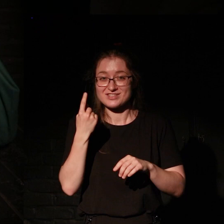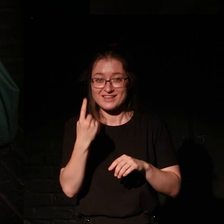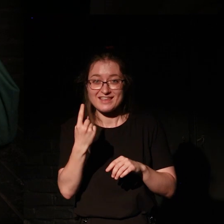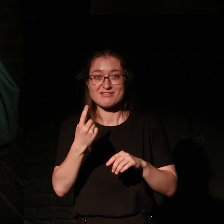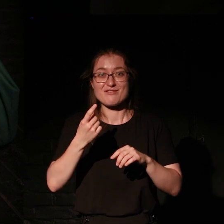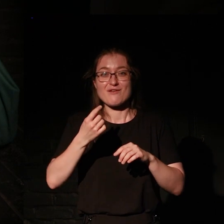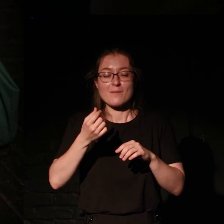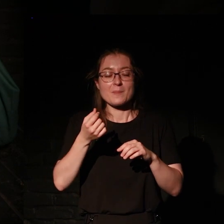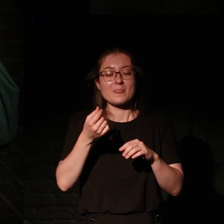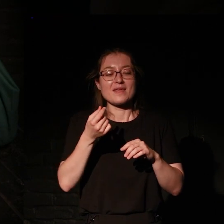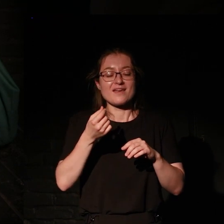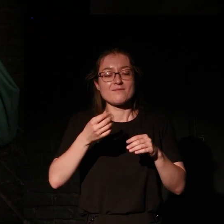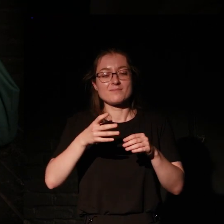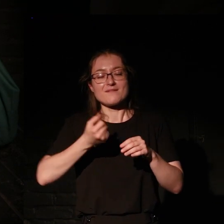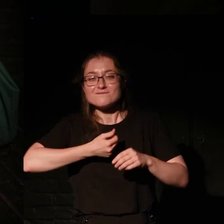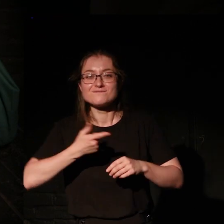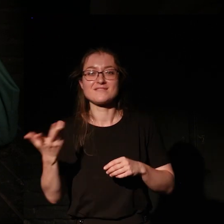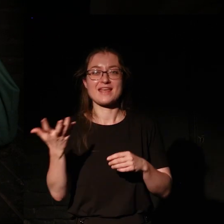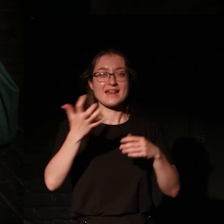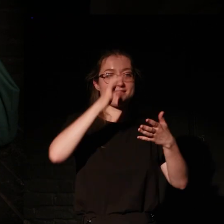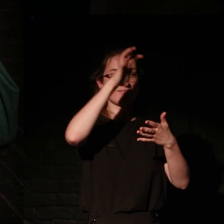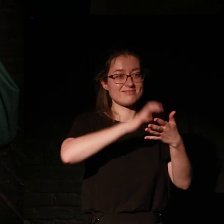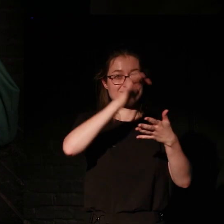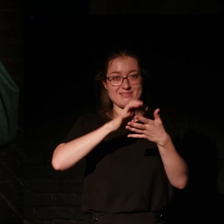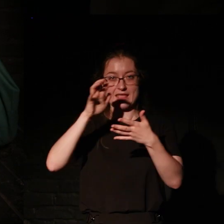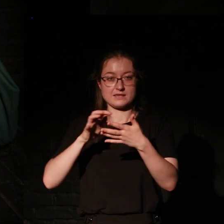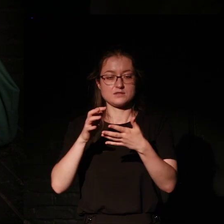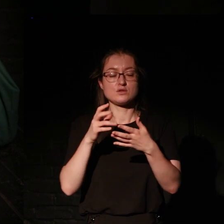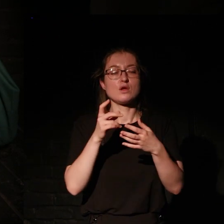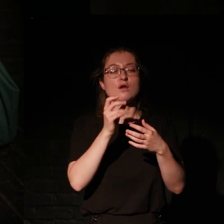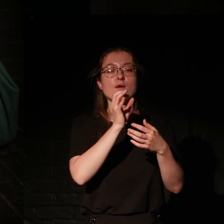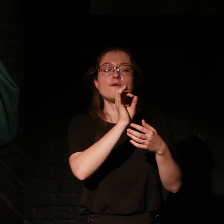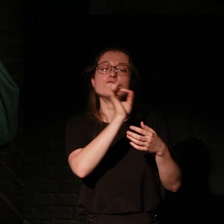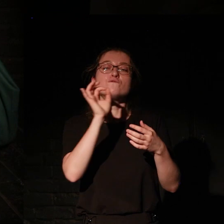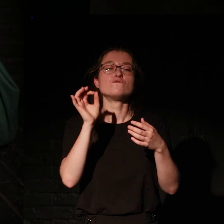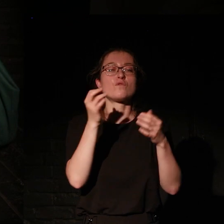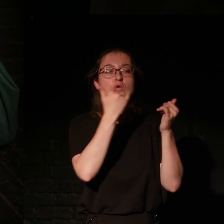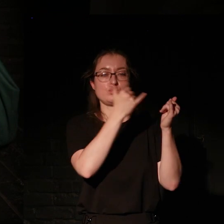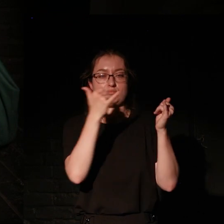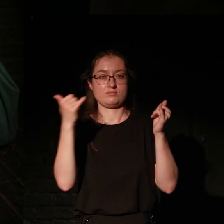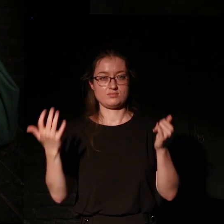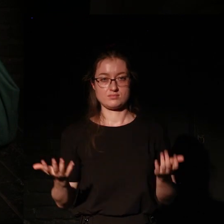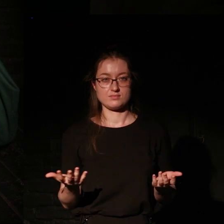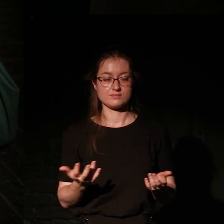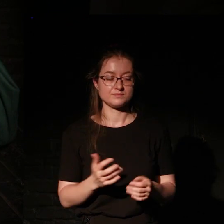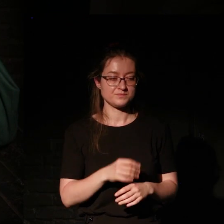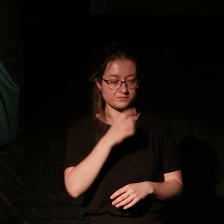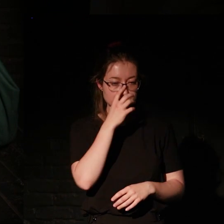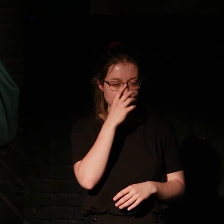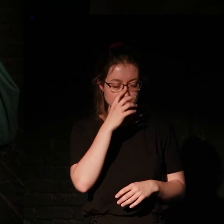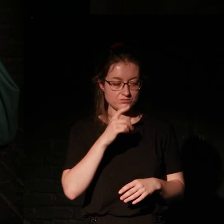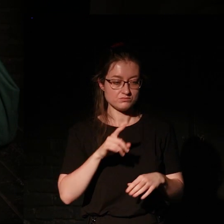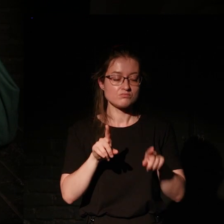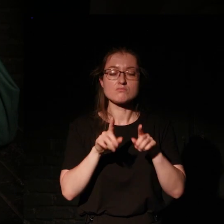Każdy biblista, jak ma przed sobą, tak się zajmuje Nowy Testament, właśnie